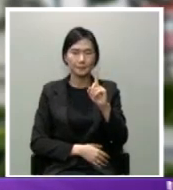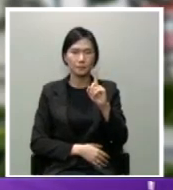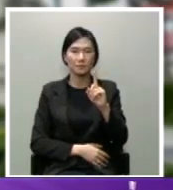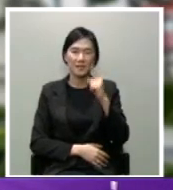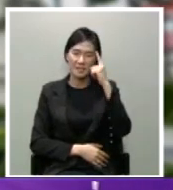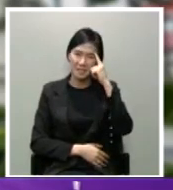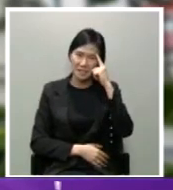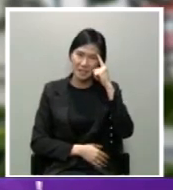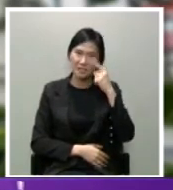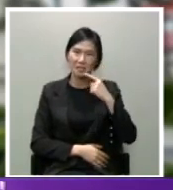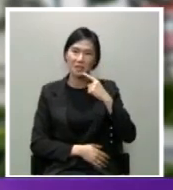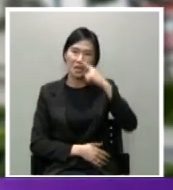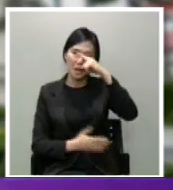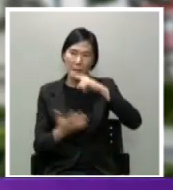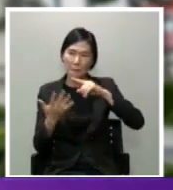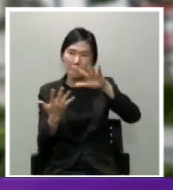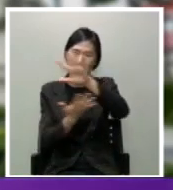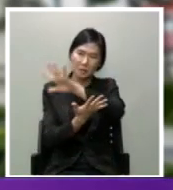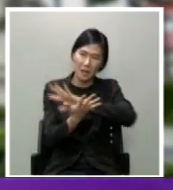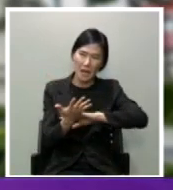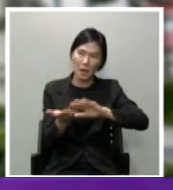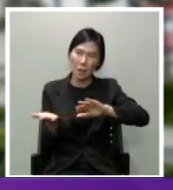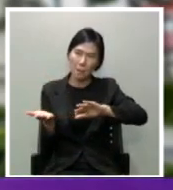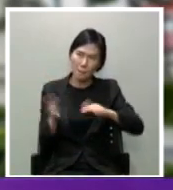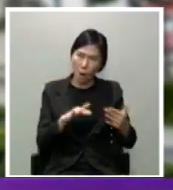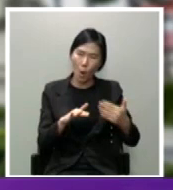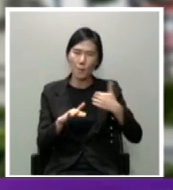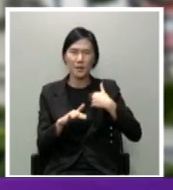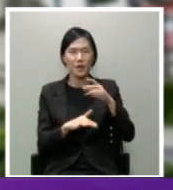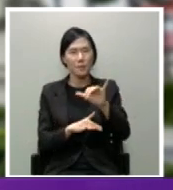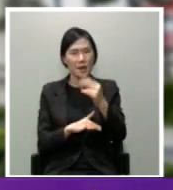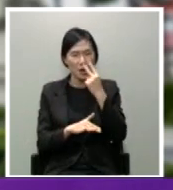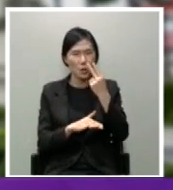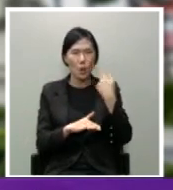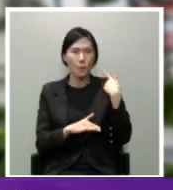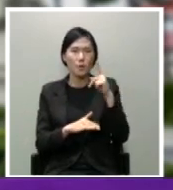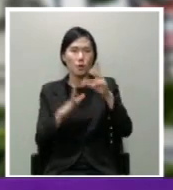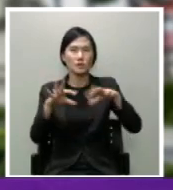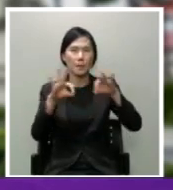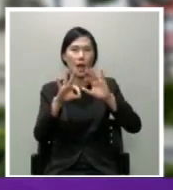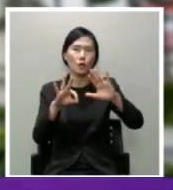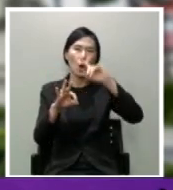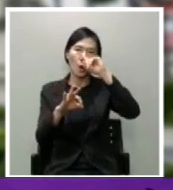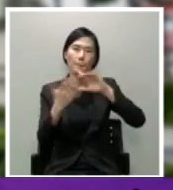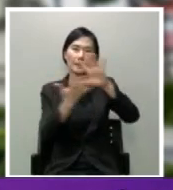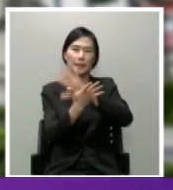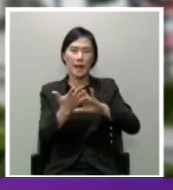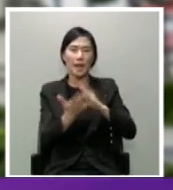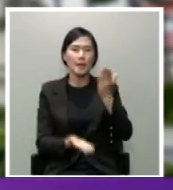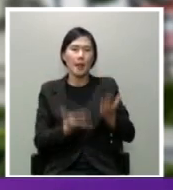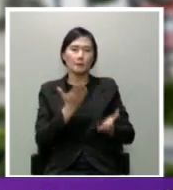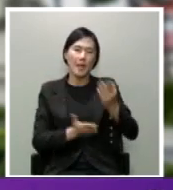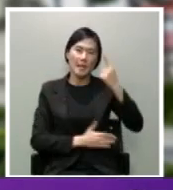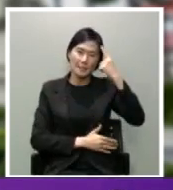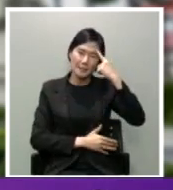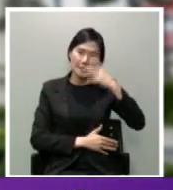ความปลอดภัยหรือความมั่นคงของชาติหรือต่อผลประโยชน์อันสำคัญของประเทศให้พนักงานอัยการพิจารณาโด